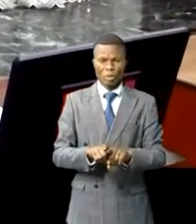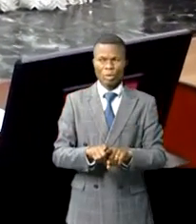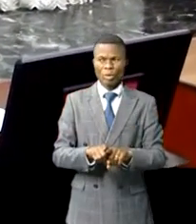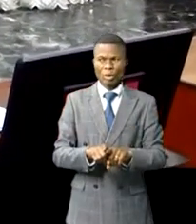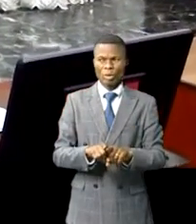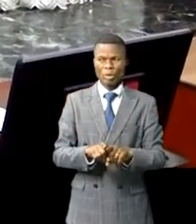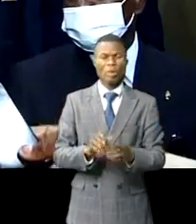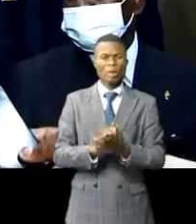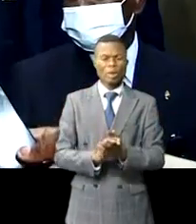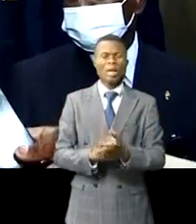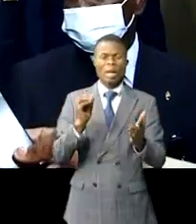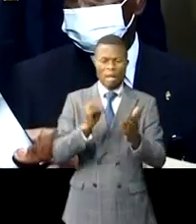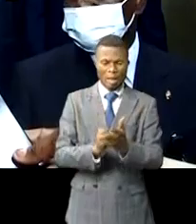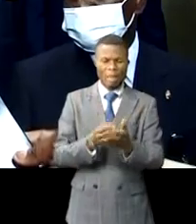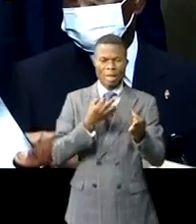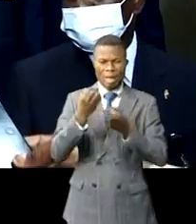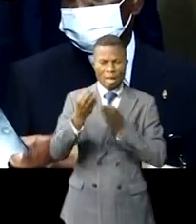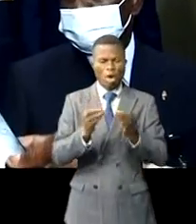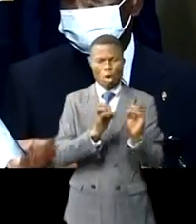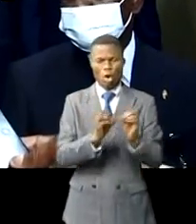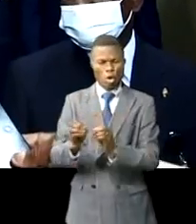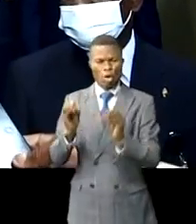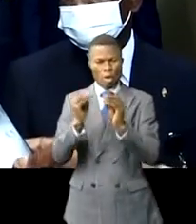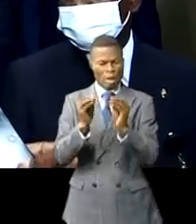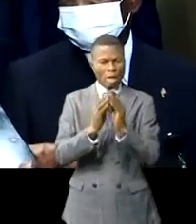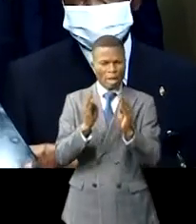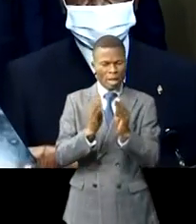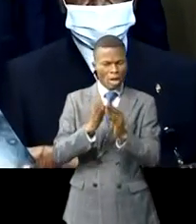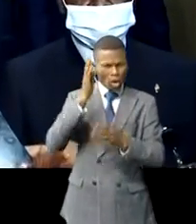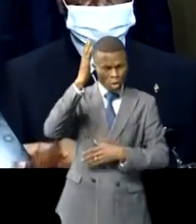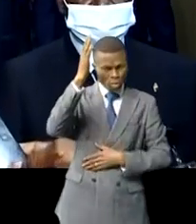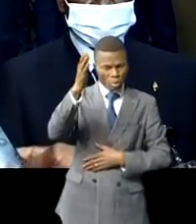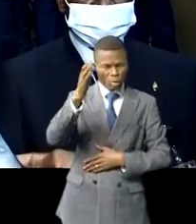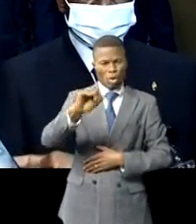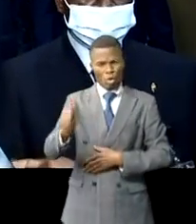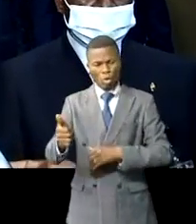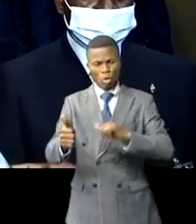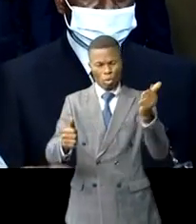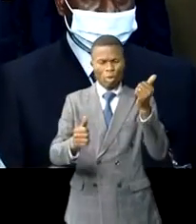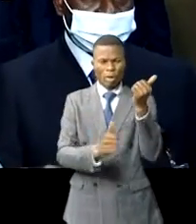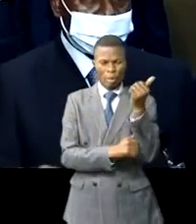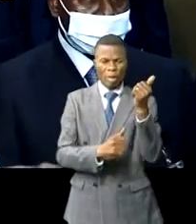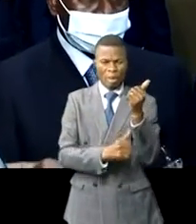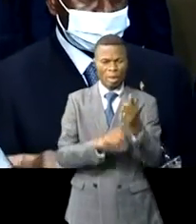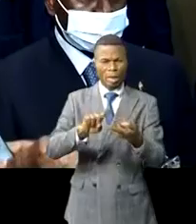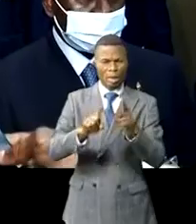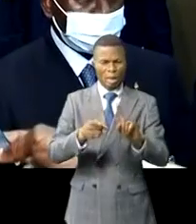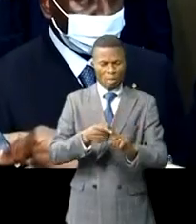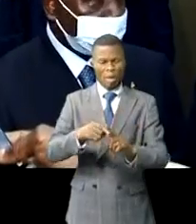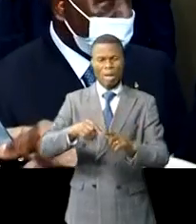et faire des rencontres, des réunions avec ses pairs, avec ses homologues, pour